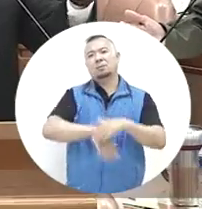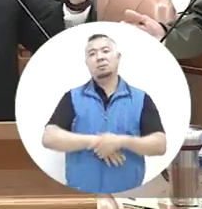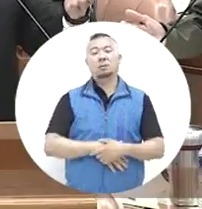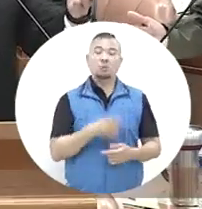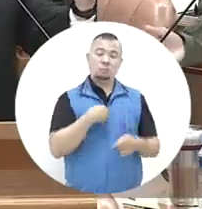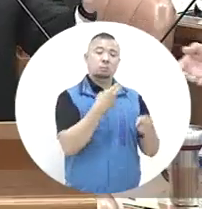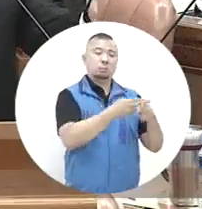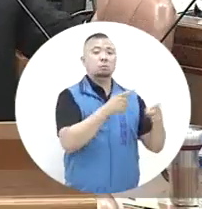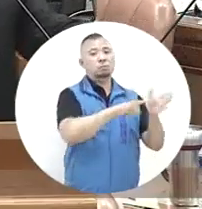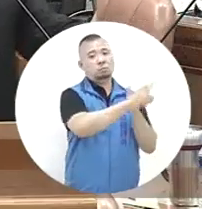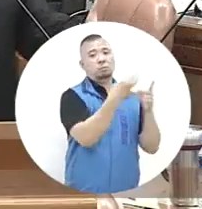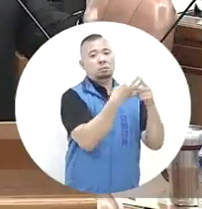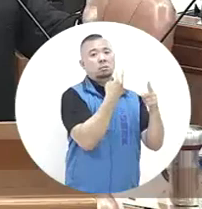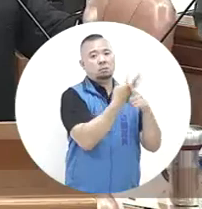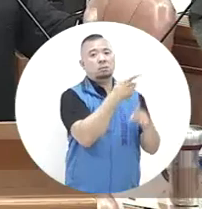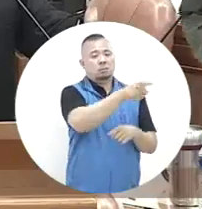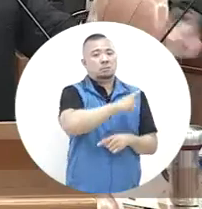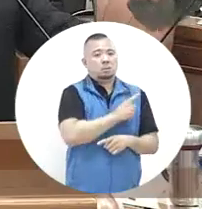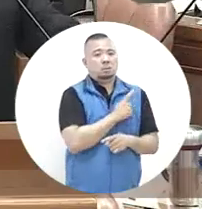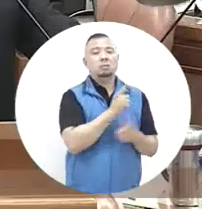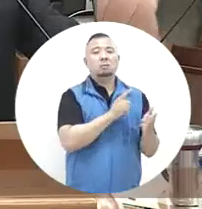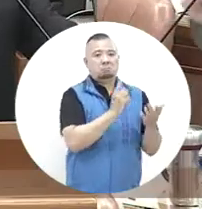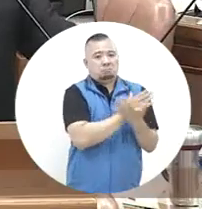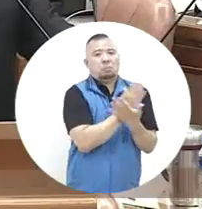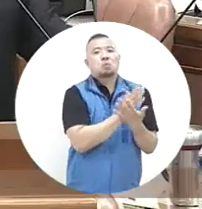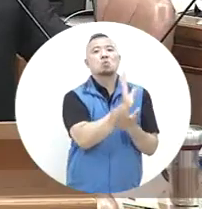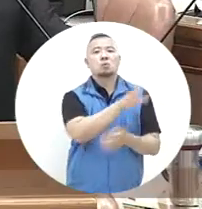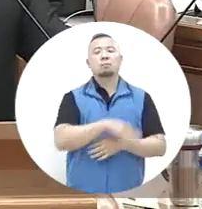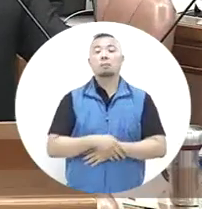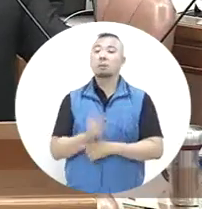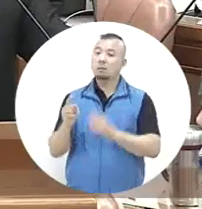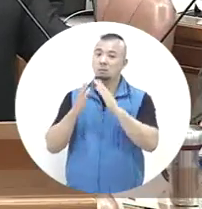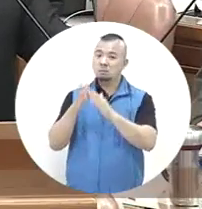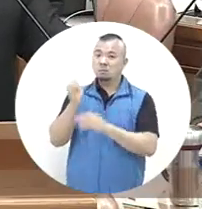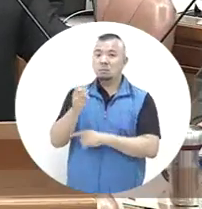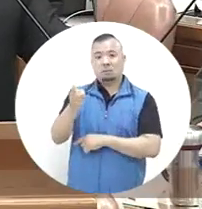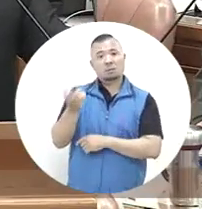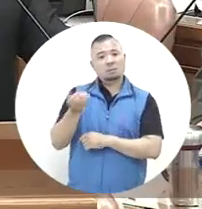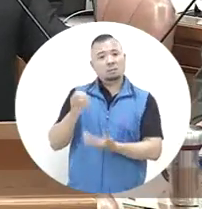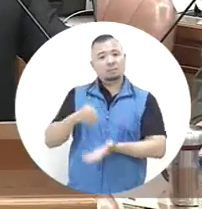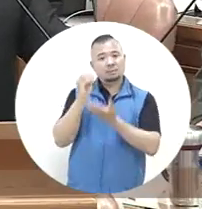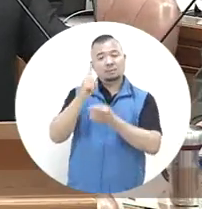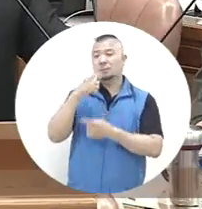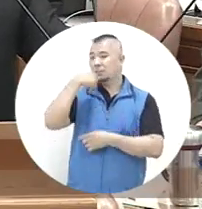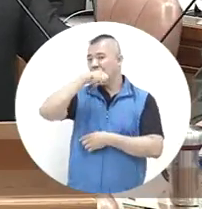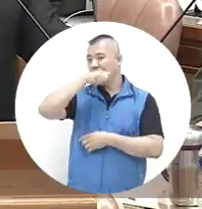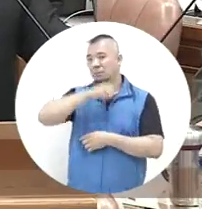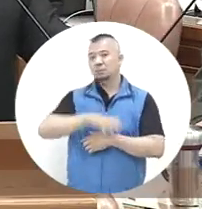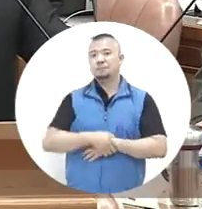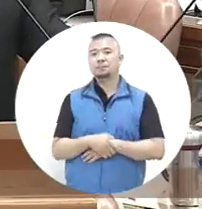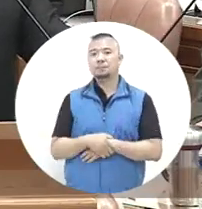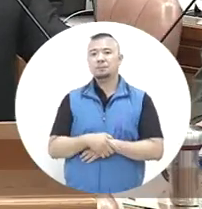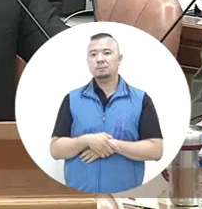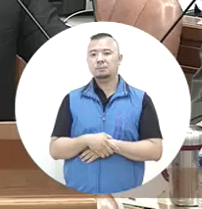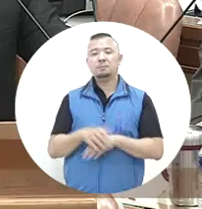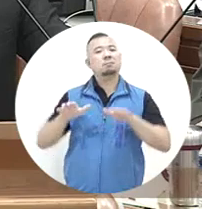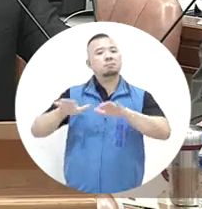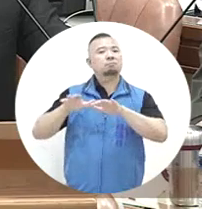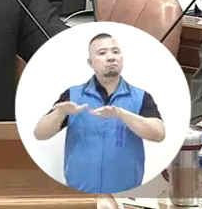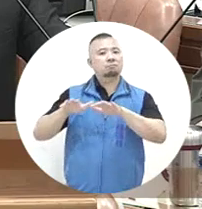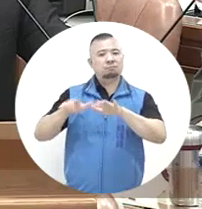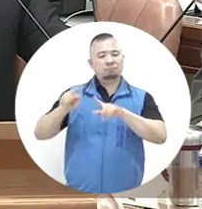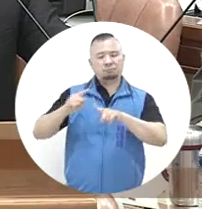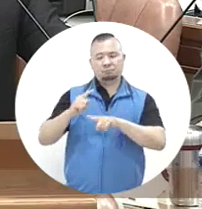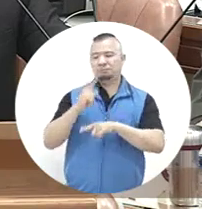然所有专业评估出来说， 那就市长您刚刚所说，我们台湾其实是处于地震地带，而